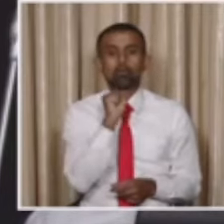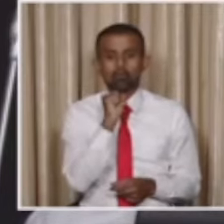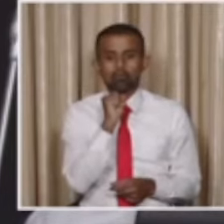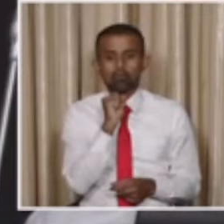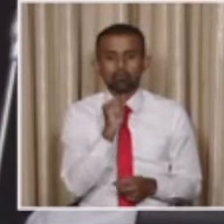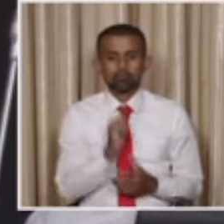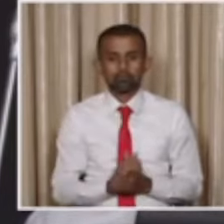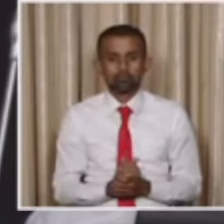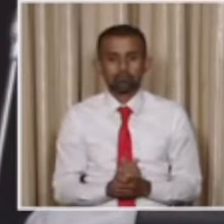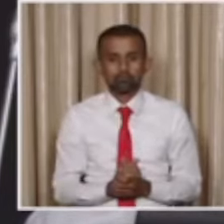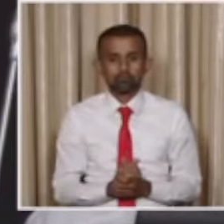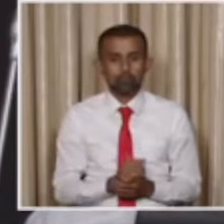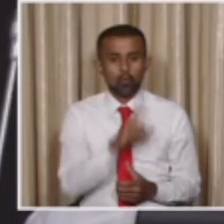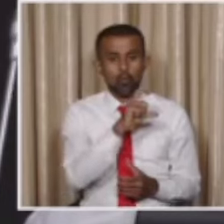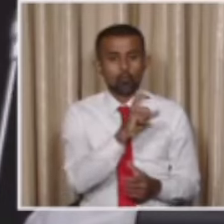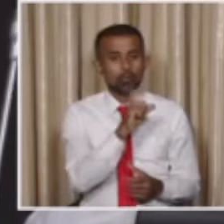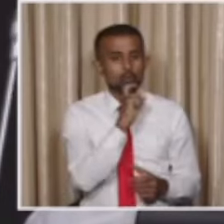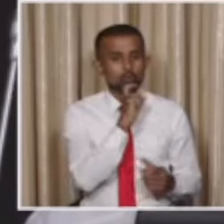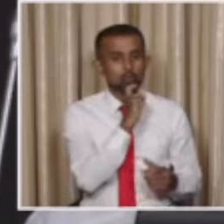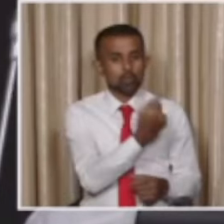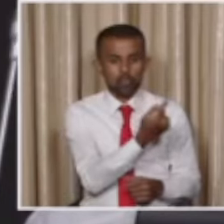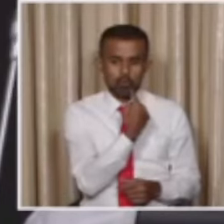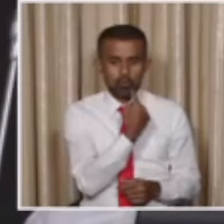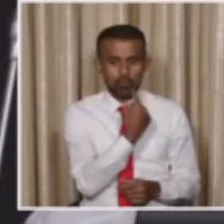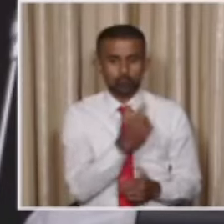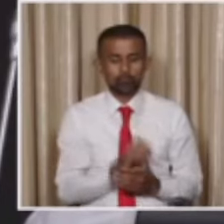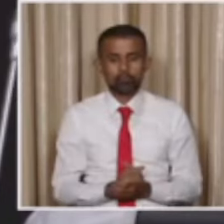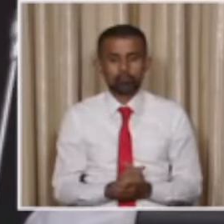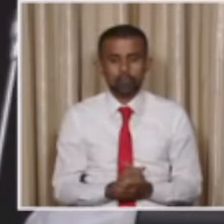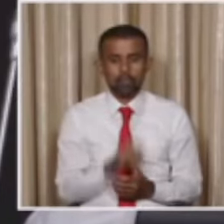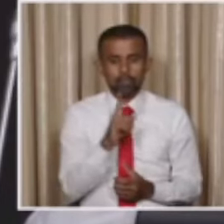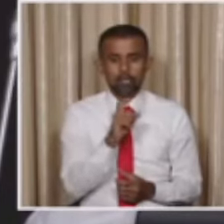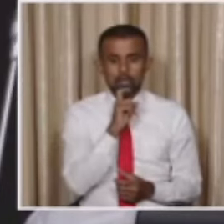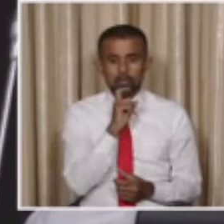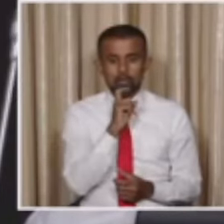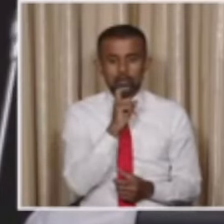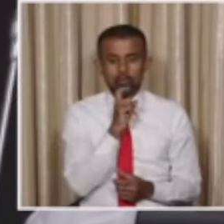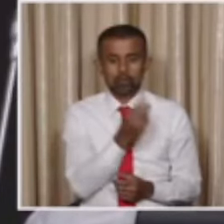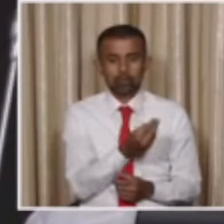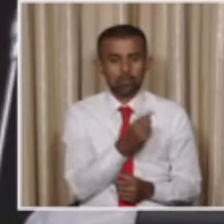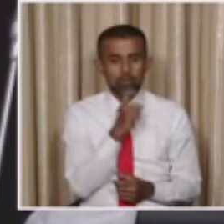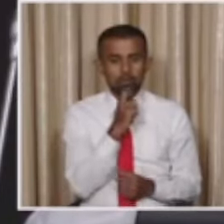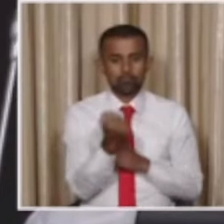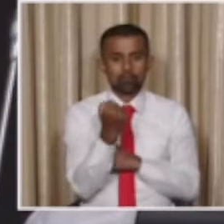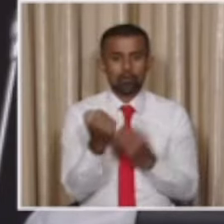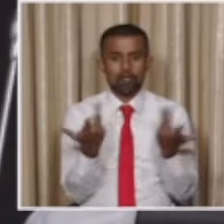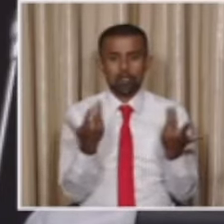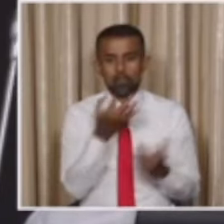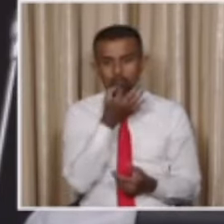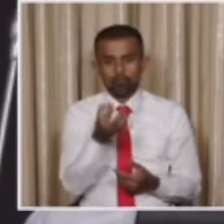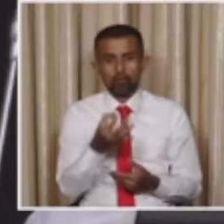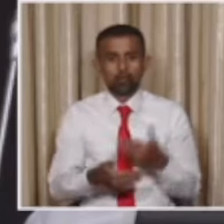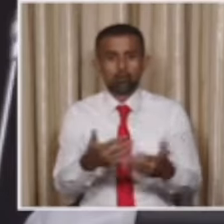එතකොට කොළඹ දිසා අධිකරණය ගැන ඔබතුමා කිව්වා එක නඩුවක දෙනවා අධිකරණ බලය නැහැ පැමිණිල්ල ගෙනියන්න